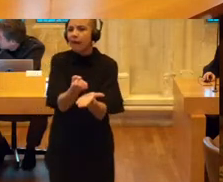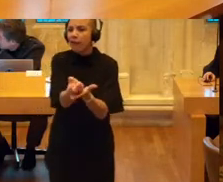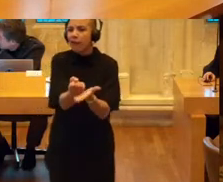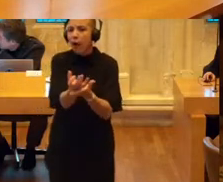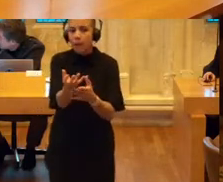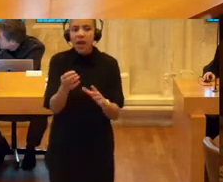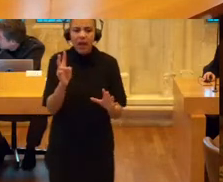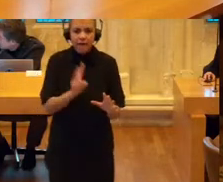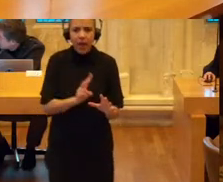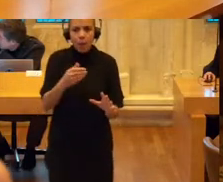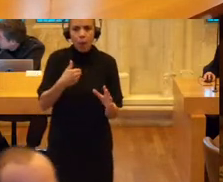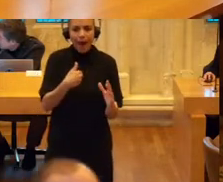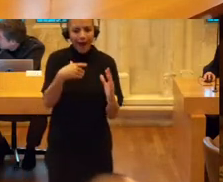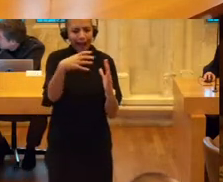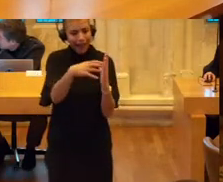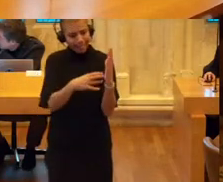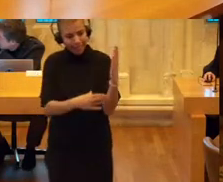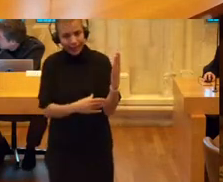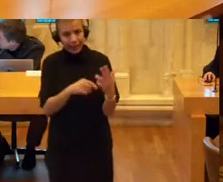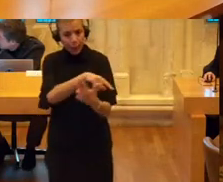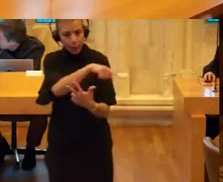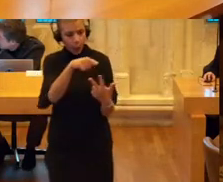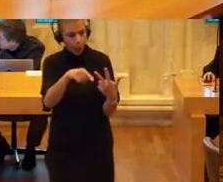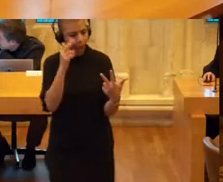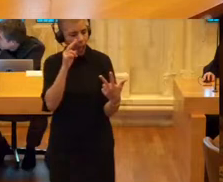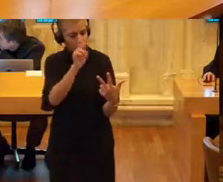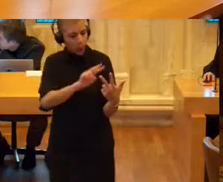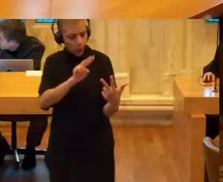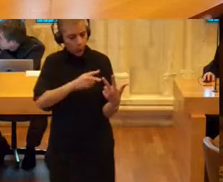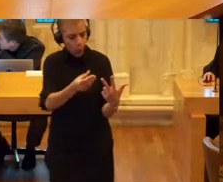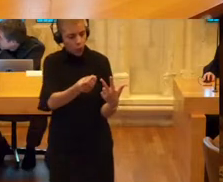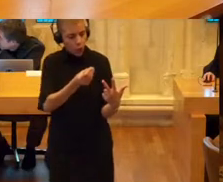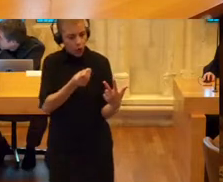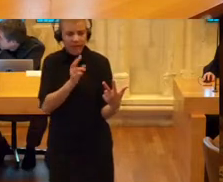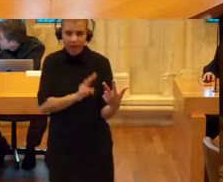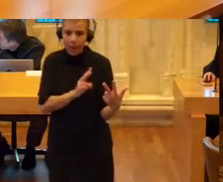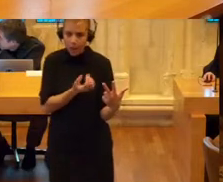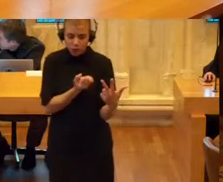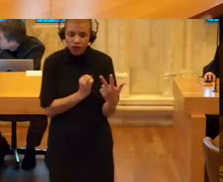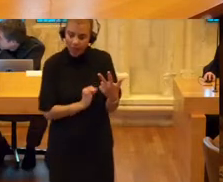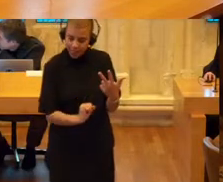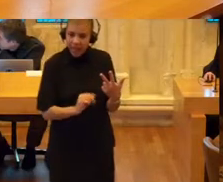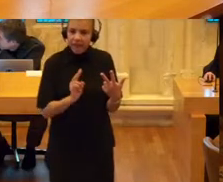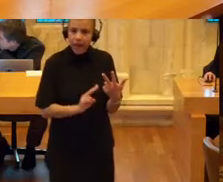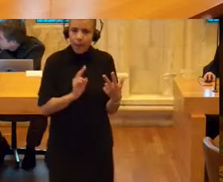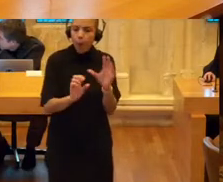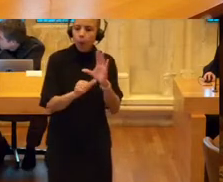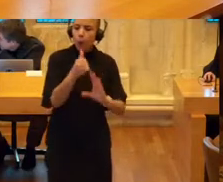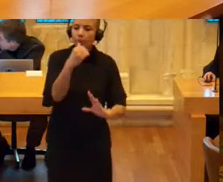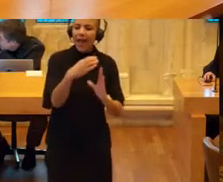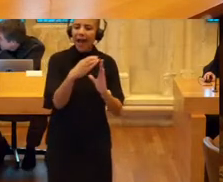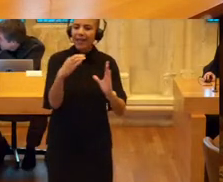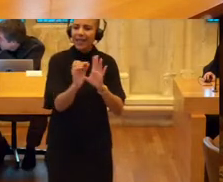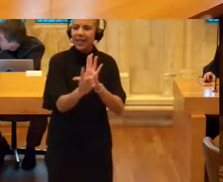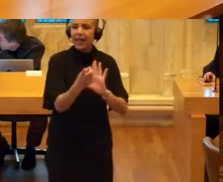Hein. Alors, concernant le premier article de M. Déterville, Mme